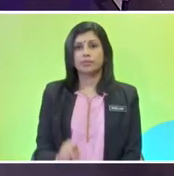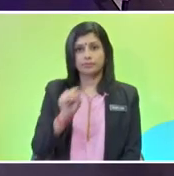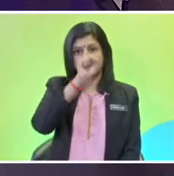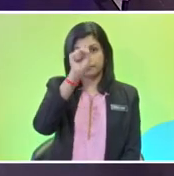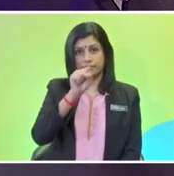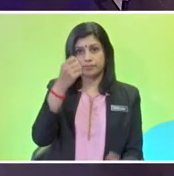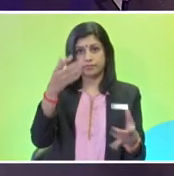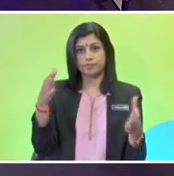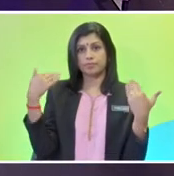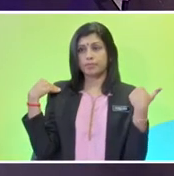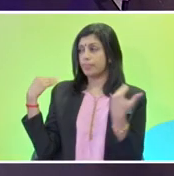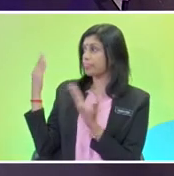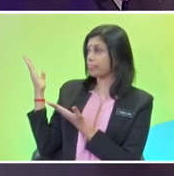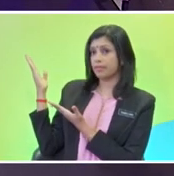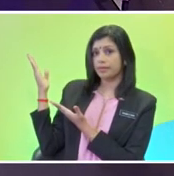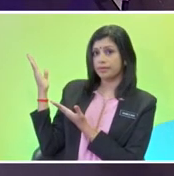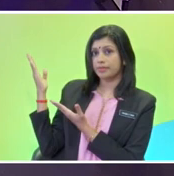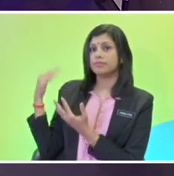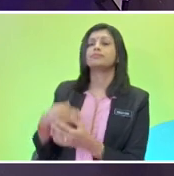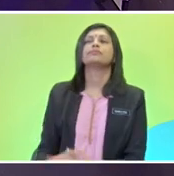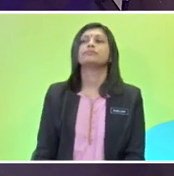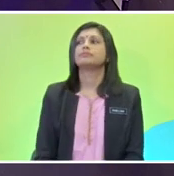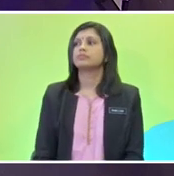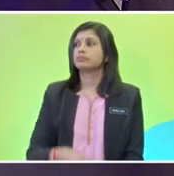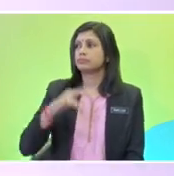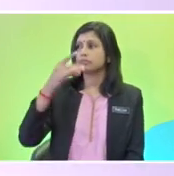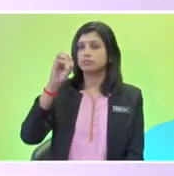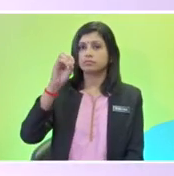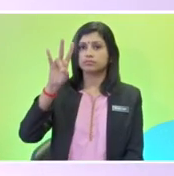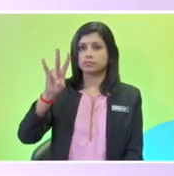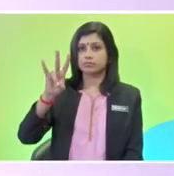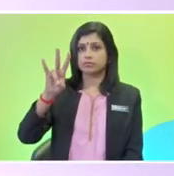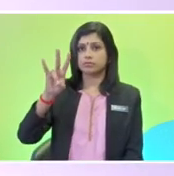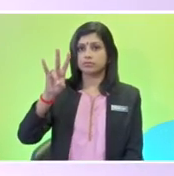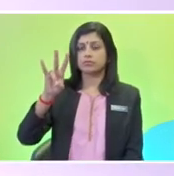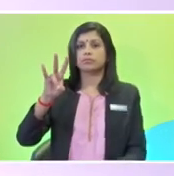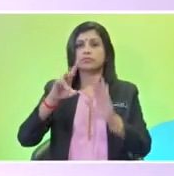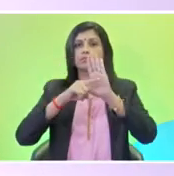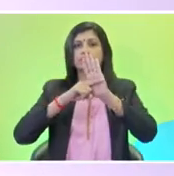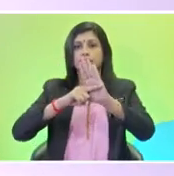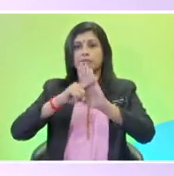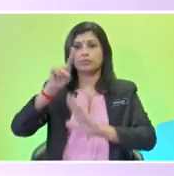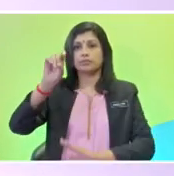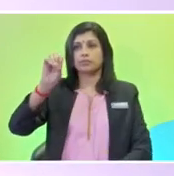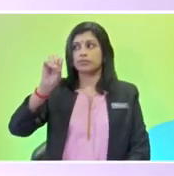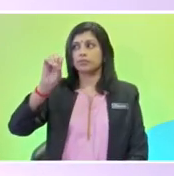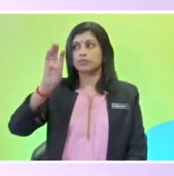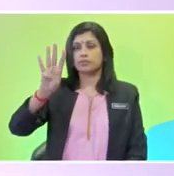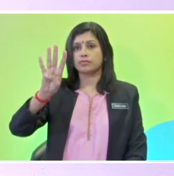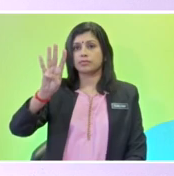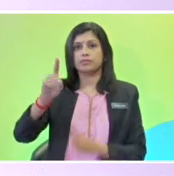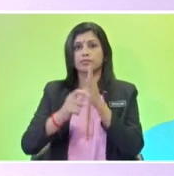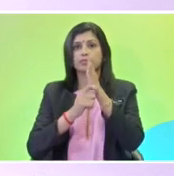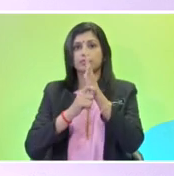807. Dah ada dah. Cikgu dah tulis tadi. Okey. 807 tolak 104